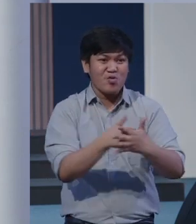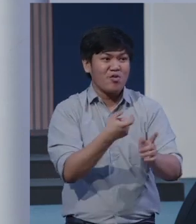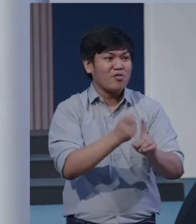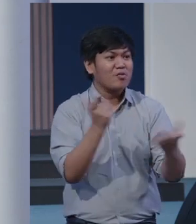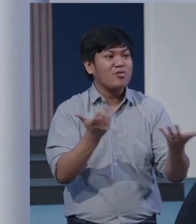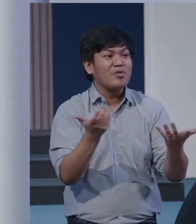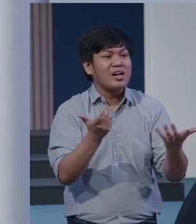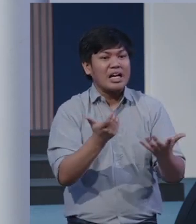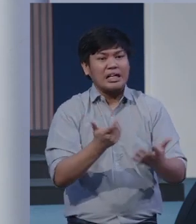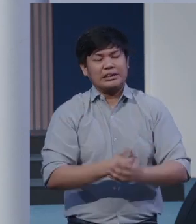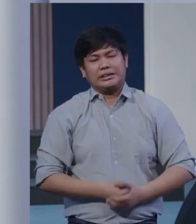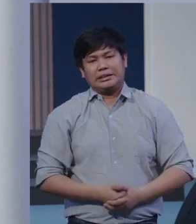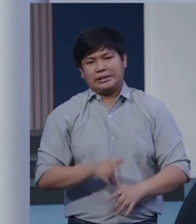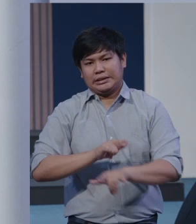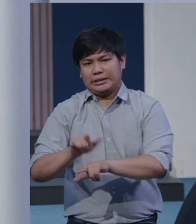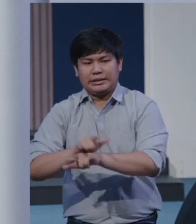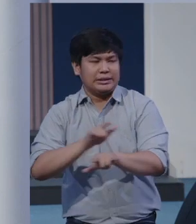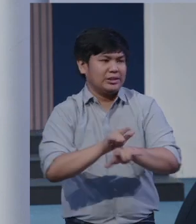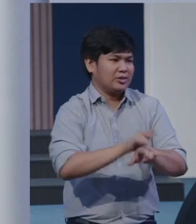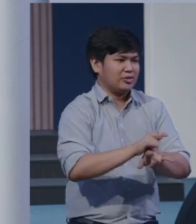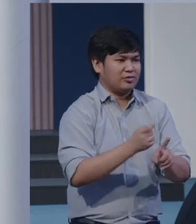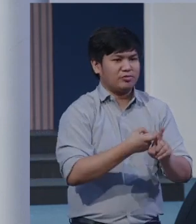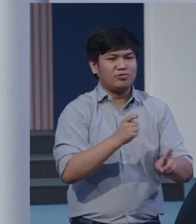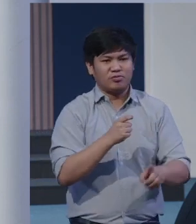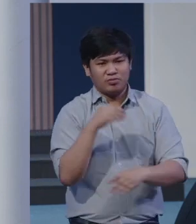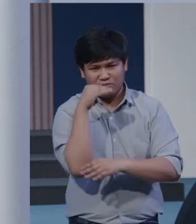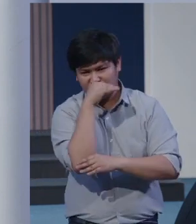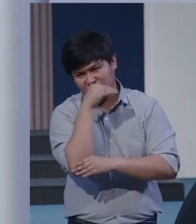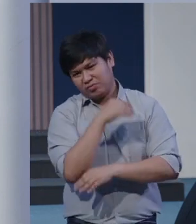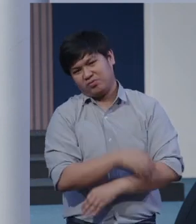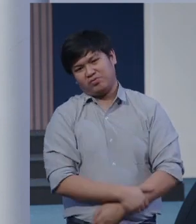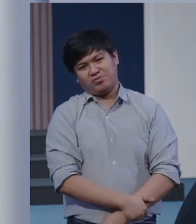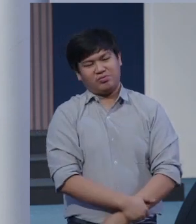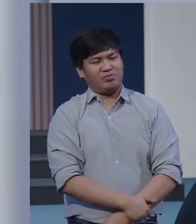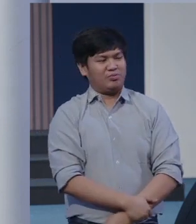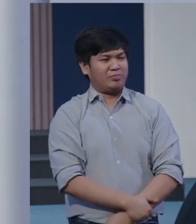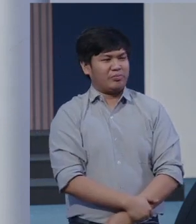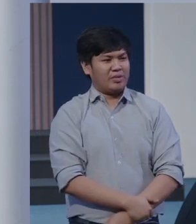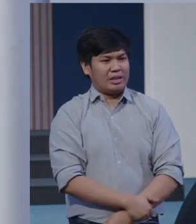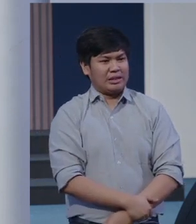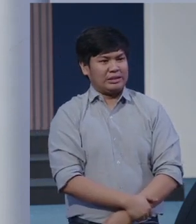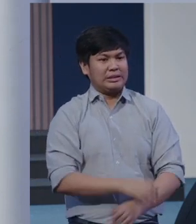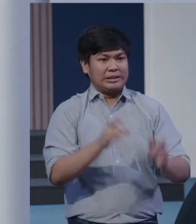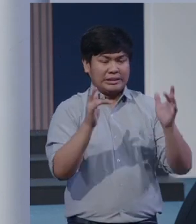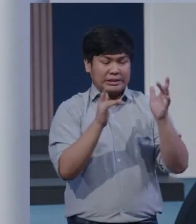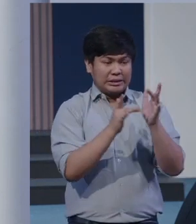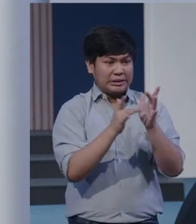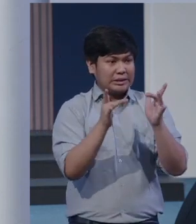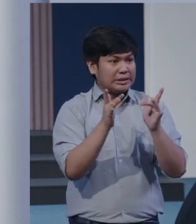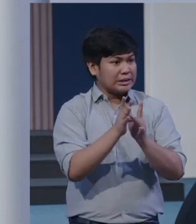Union with Christ pakikiisa kay Kristo Hesus at sa kanyang righteousness